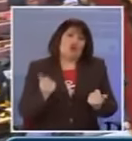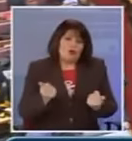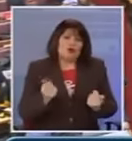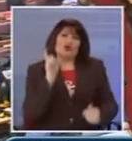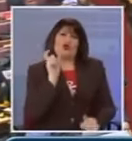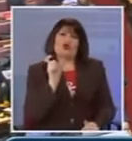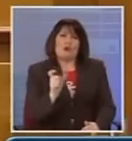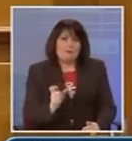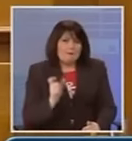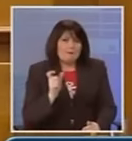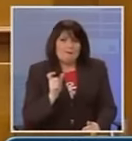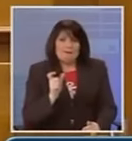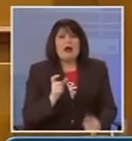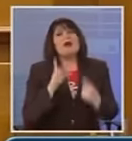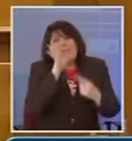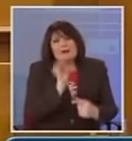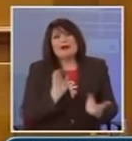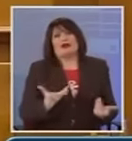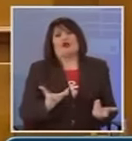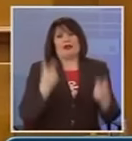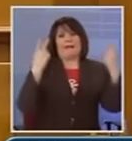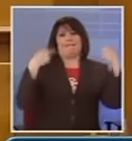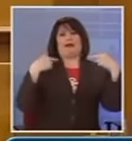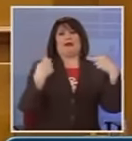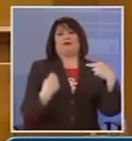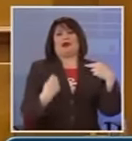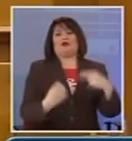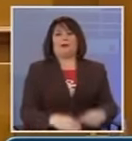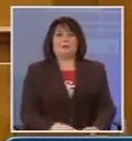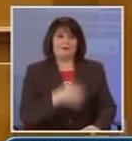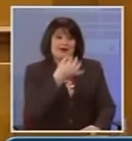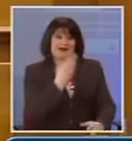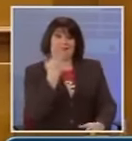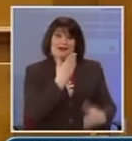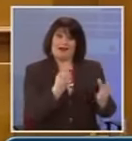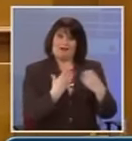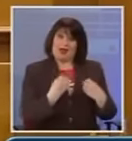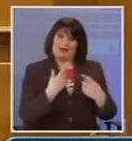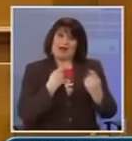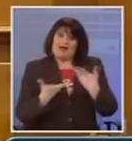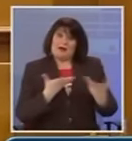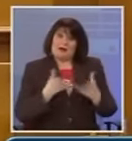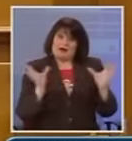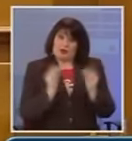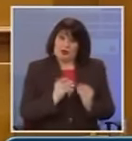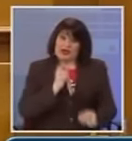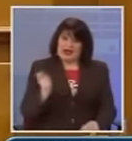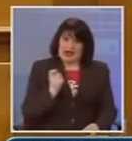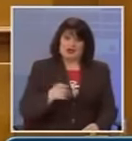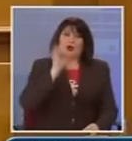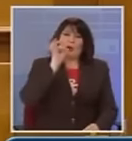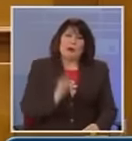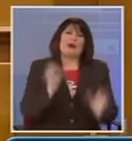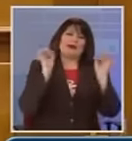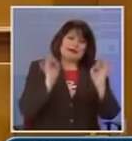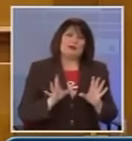ονομάσετε, αυτή θα είναι η πραγματικότητα. Έρχεστε λοιπόν και μας κάνετε μαθήματα περί διαπραγμάτευσης χρέους. Μηδενίζετε